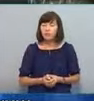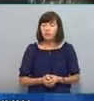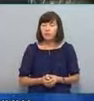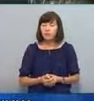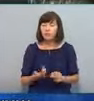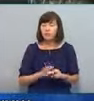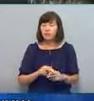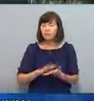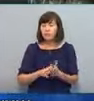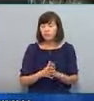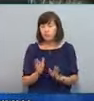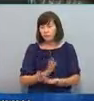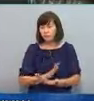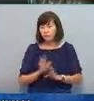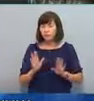Енді бұндай жағдай болмасын,